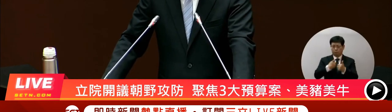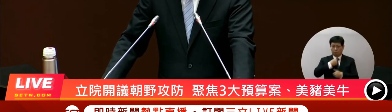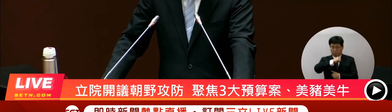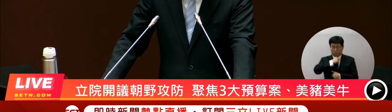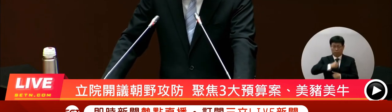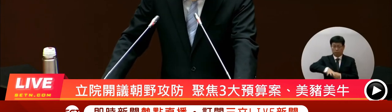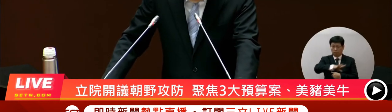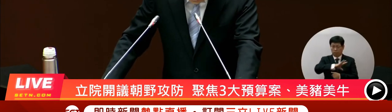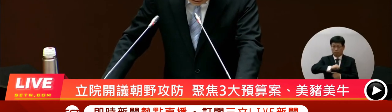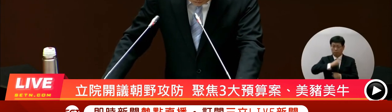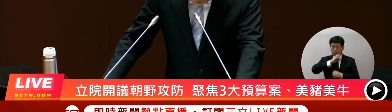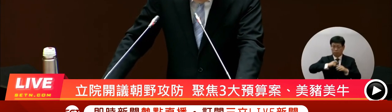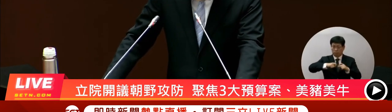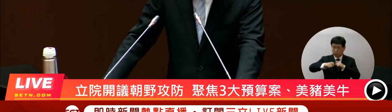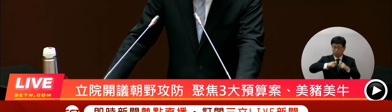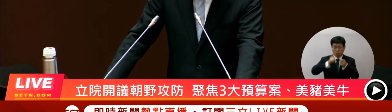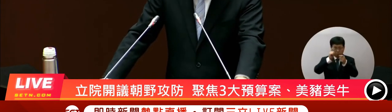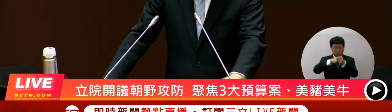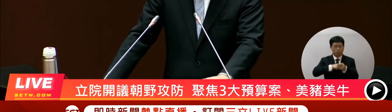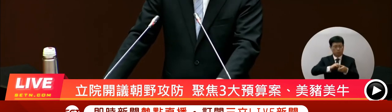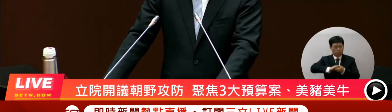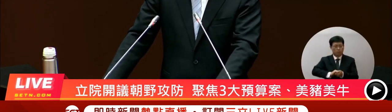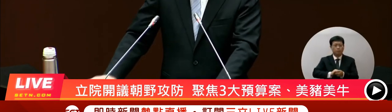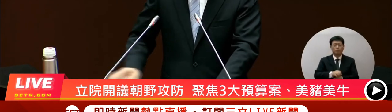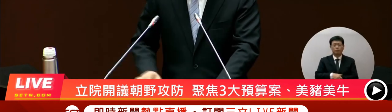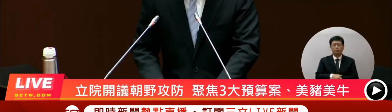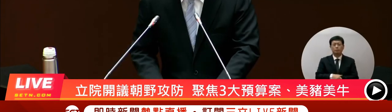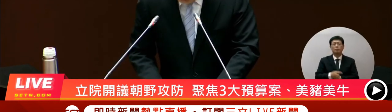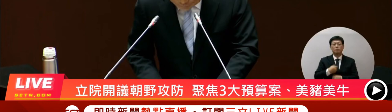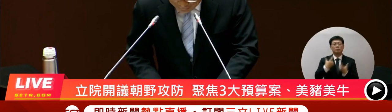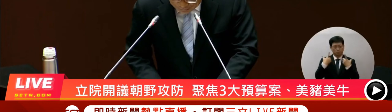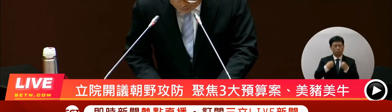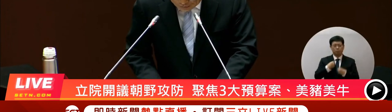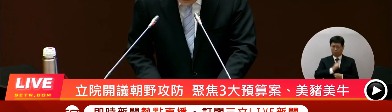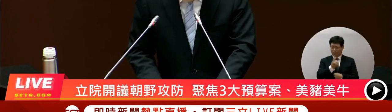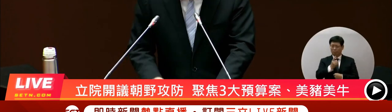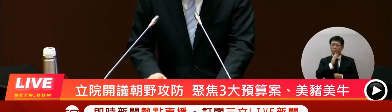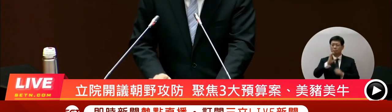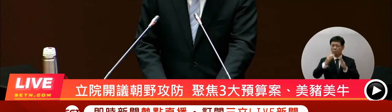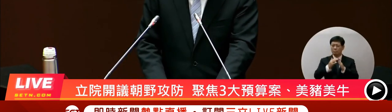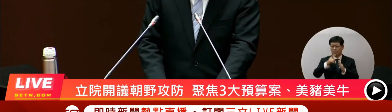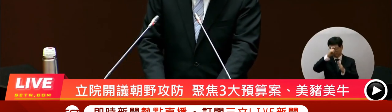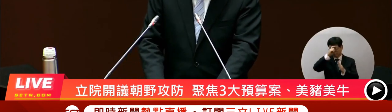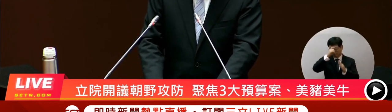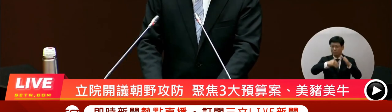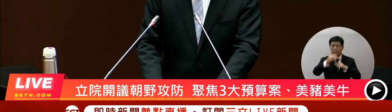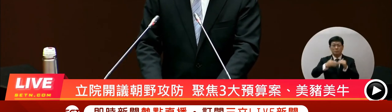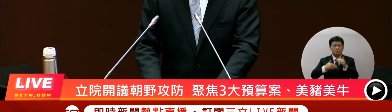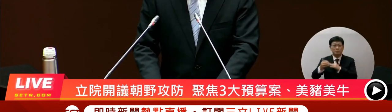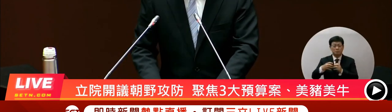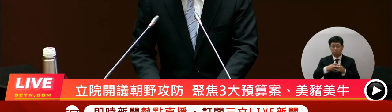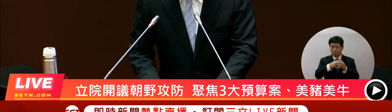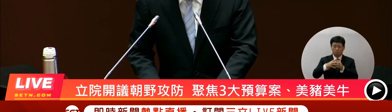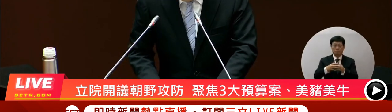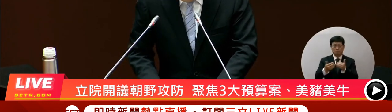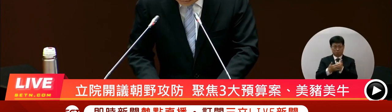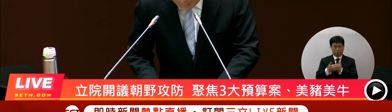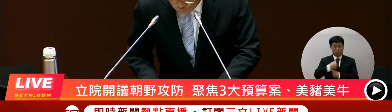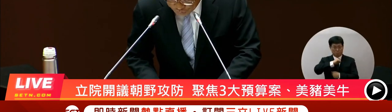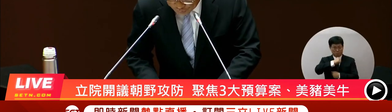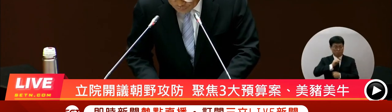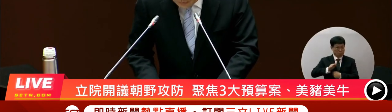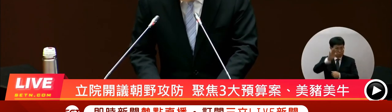总体战略目标的决定。我们是一个国家，希望大家一起为国家的更好